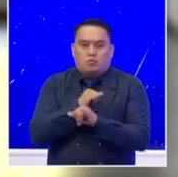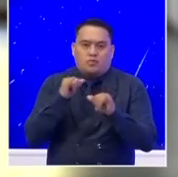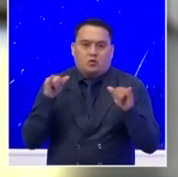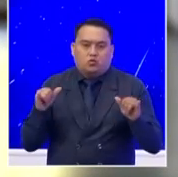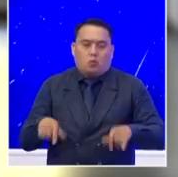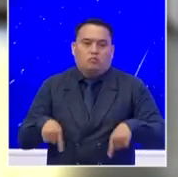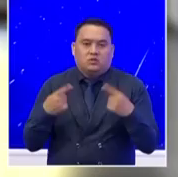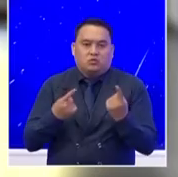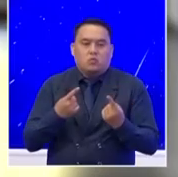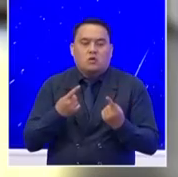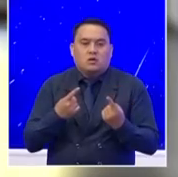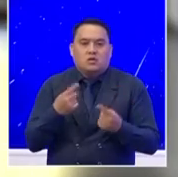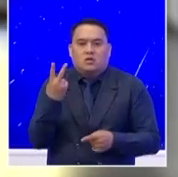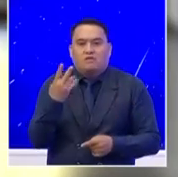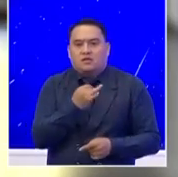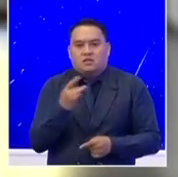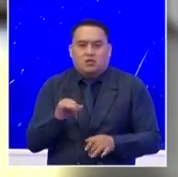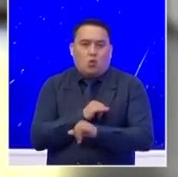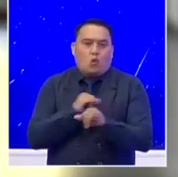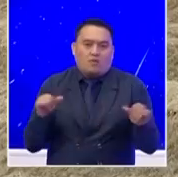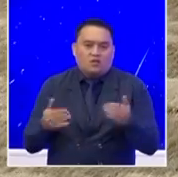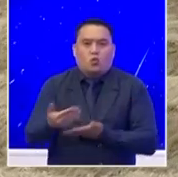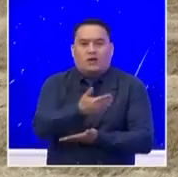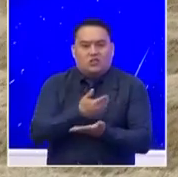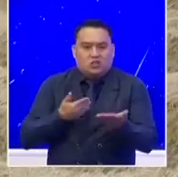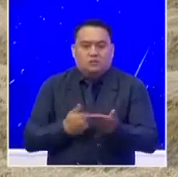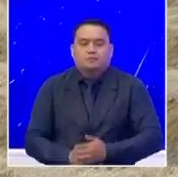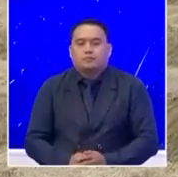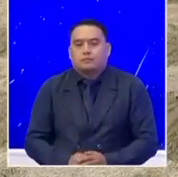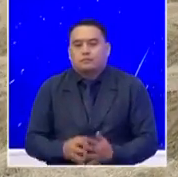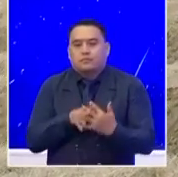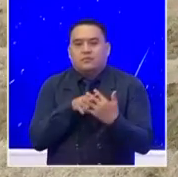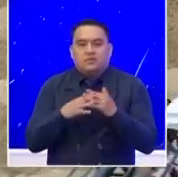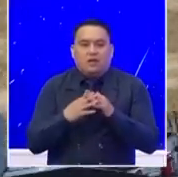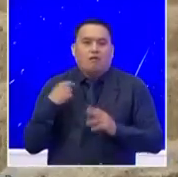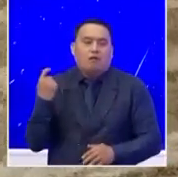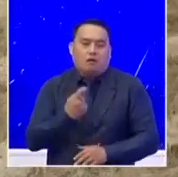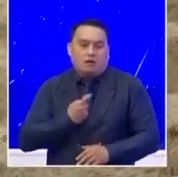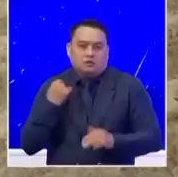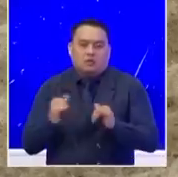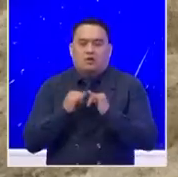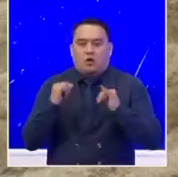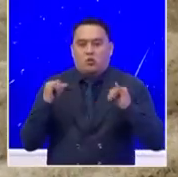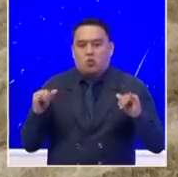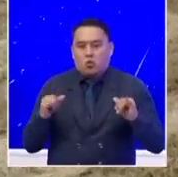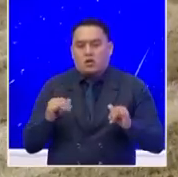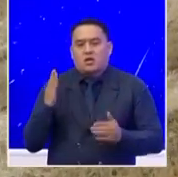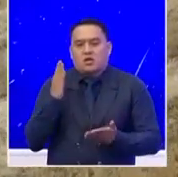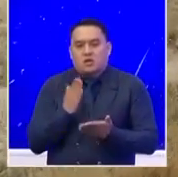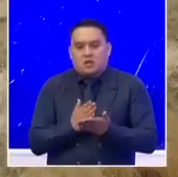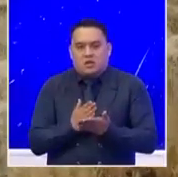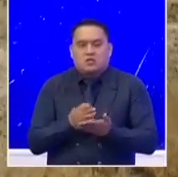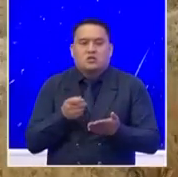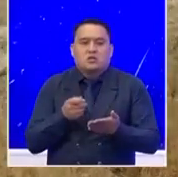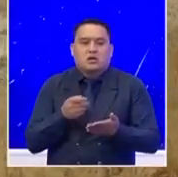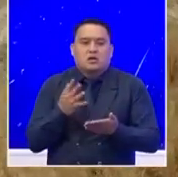год мы где-то на 2 центнера увеличиваем урожайность. Сельское хозяйство – драйвер экономики. Этот сектор в буквальном смысле